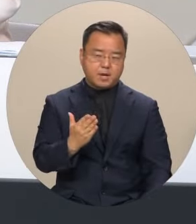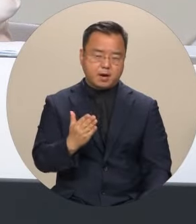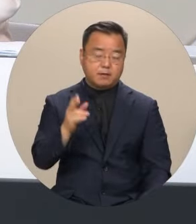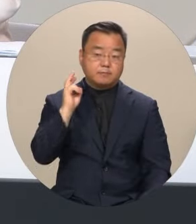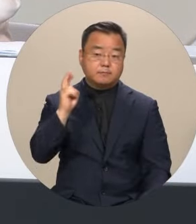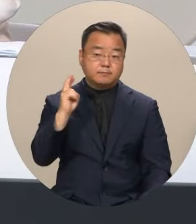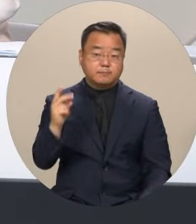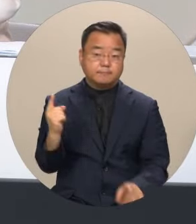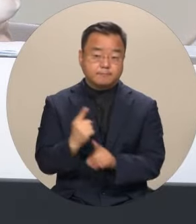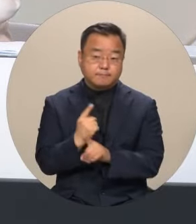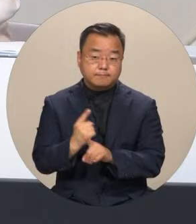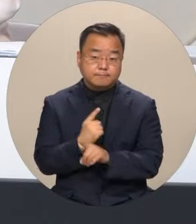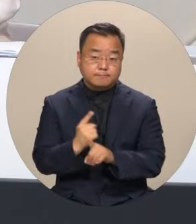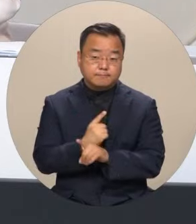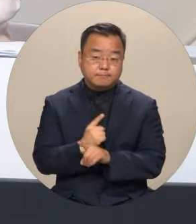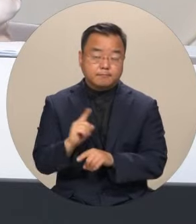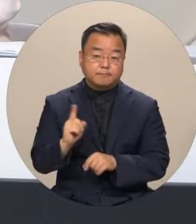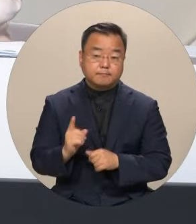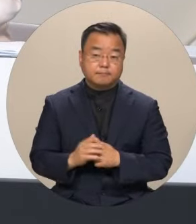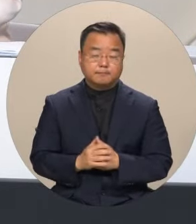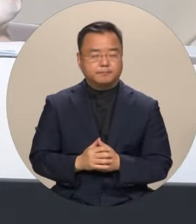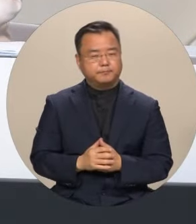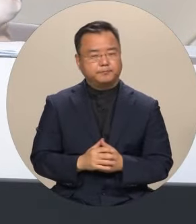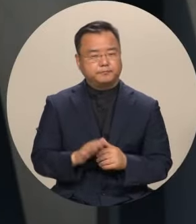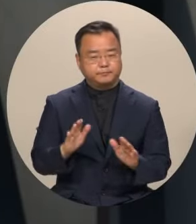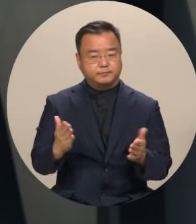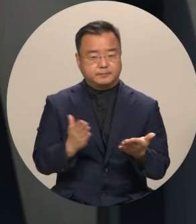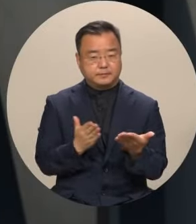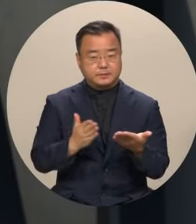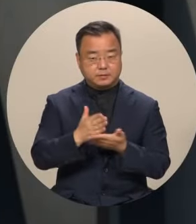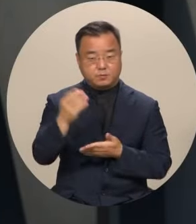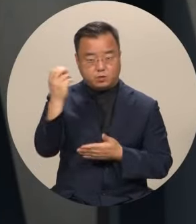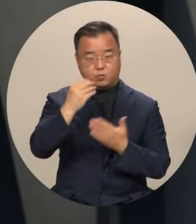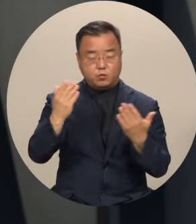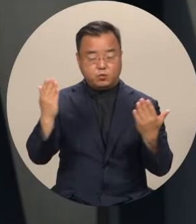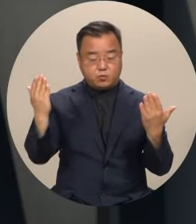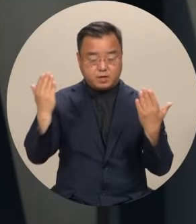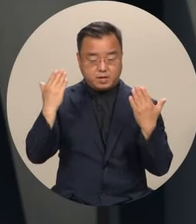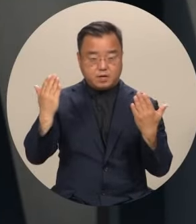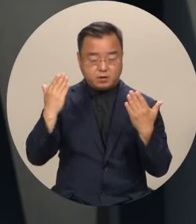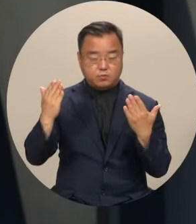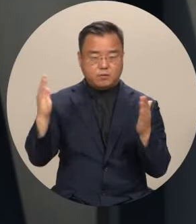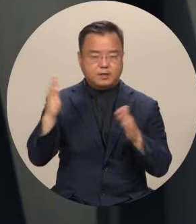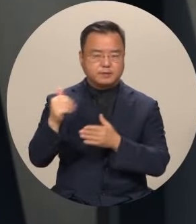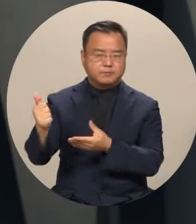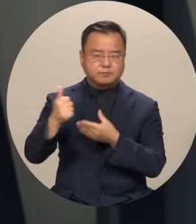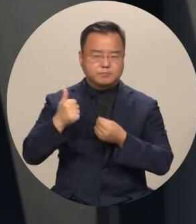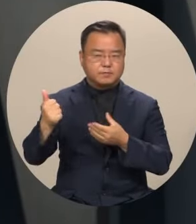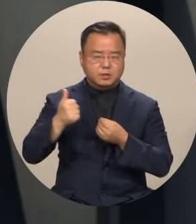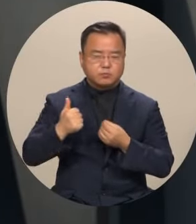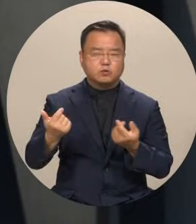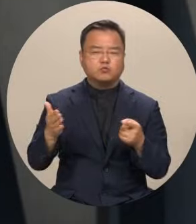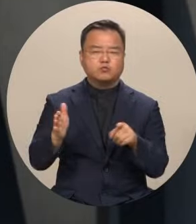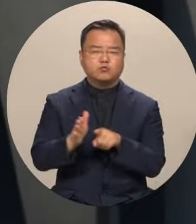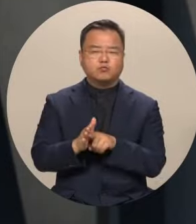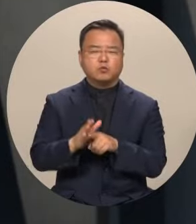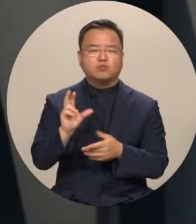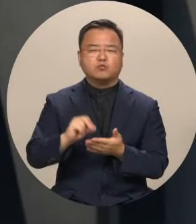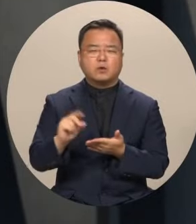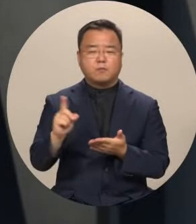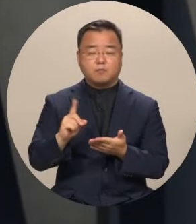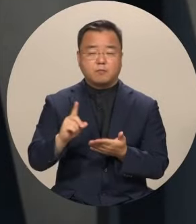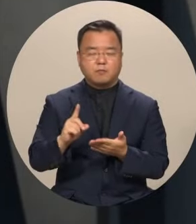좀 보완해야 될 과세는 없을까요네 직업 개구 유학생 유치 성공과 가장 직결되는게 바로 비자 문제입니다 예 지금은